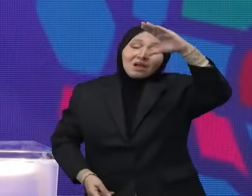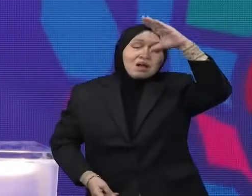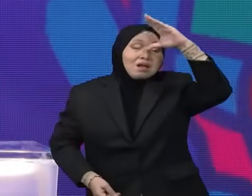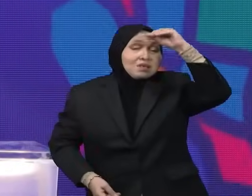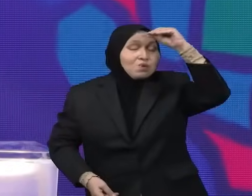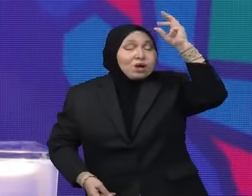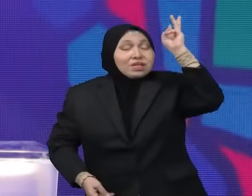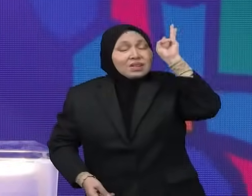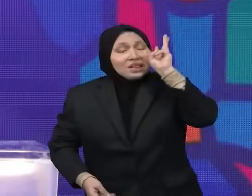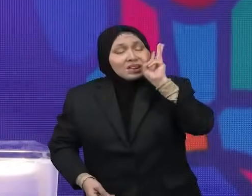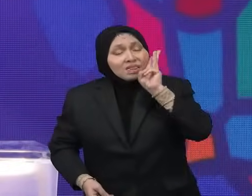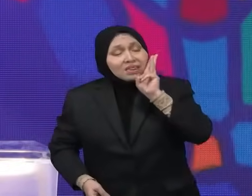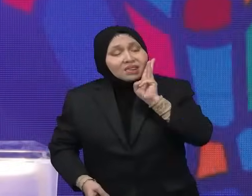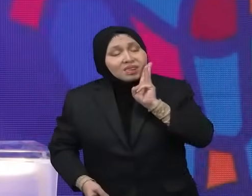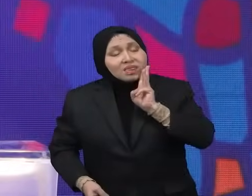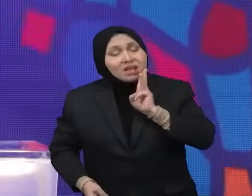الرِّجَالِ